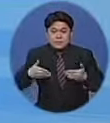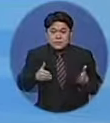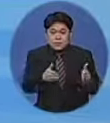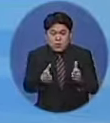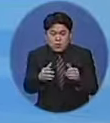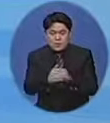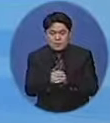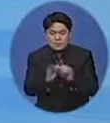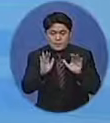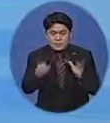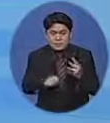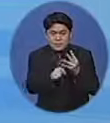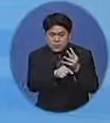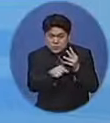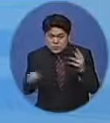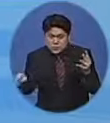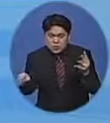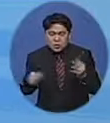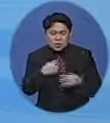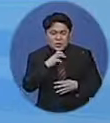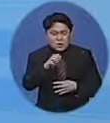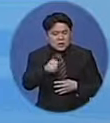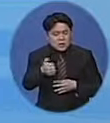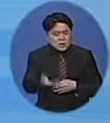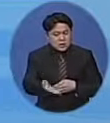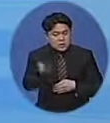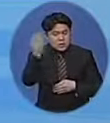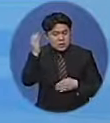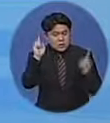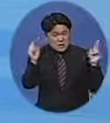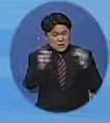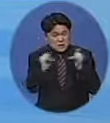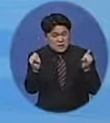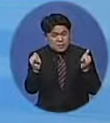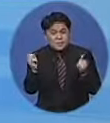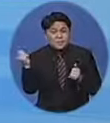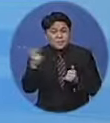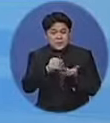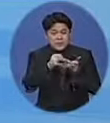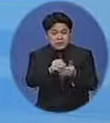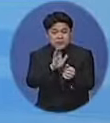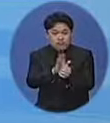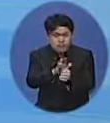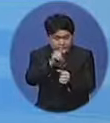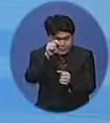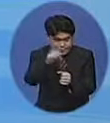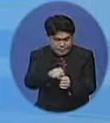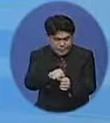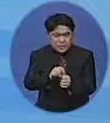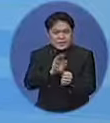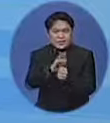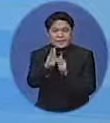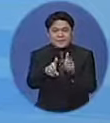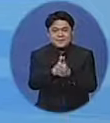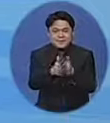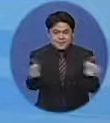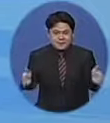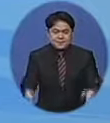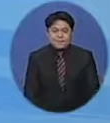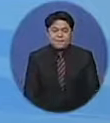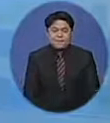경상남도가 이번 달부터 중장년 실직자의 재취업을 돕기 위한 경남 실직자 재취업 지원 사업을